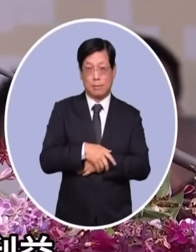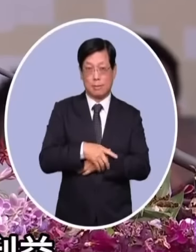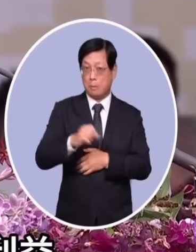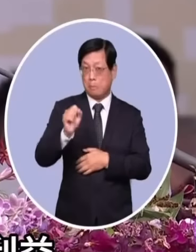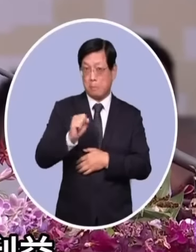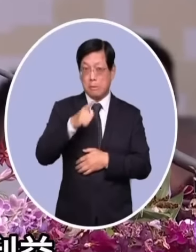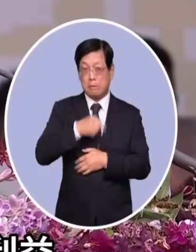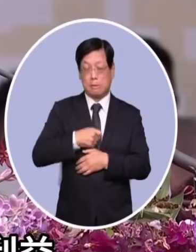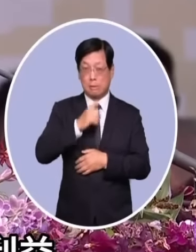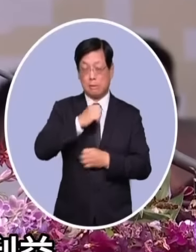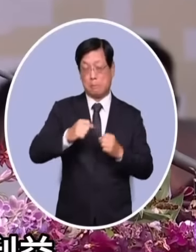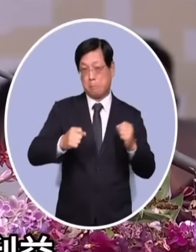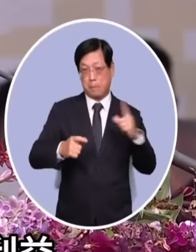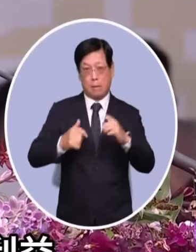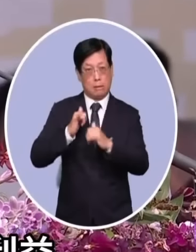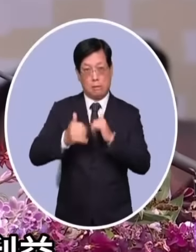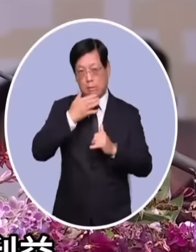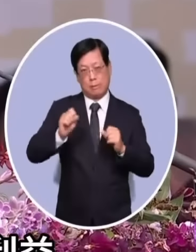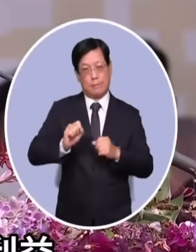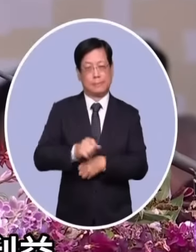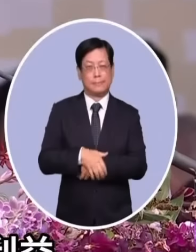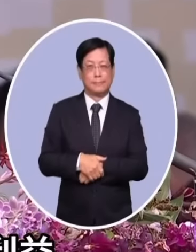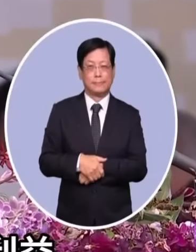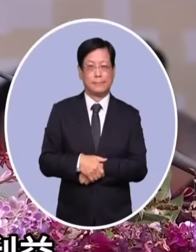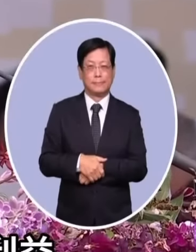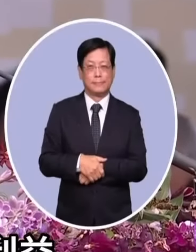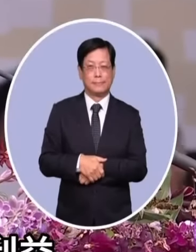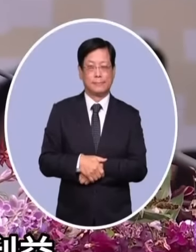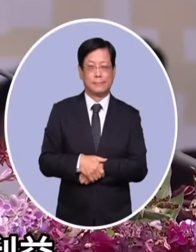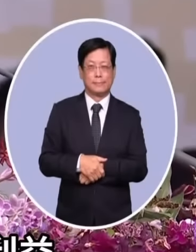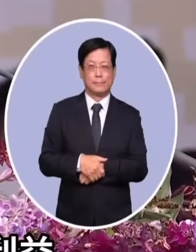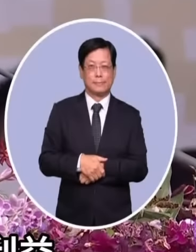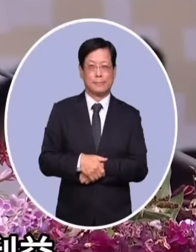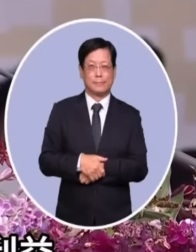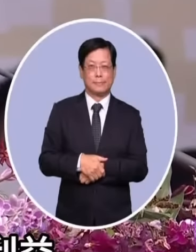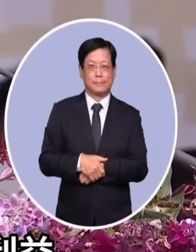不能够凌驾人民的利益。